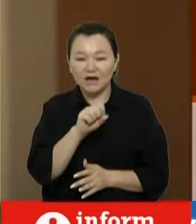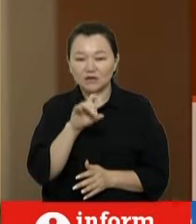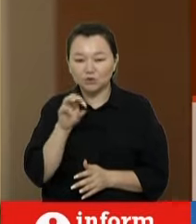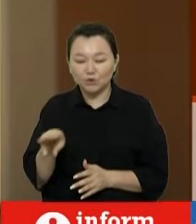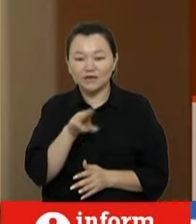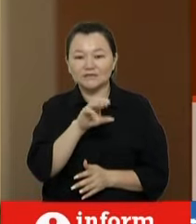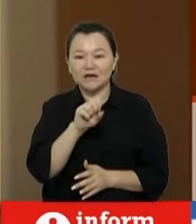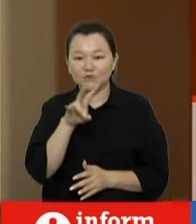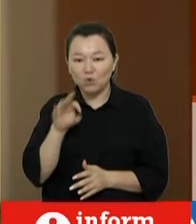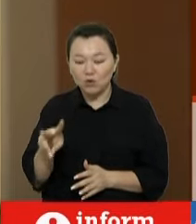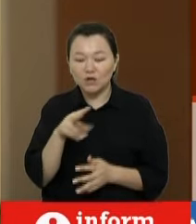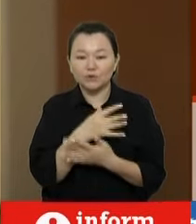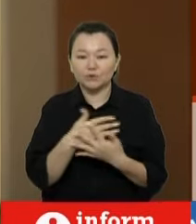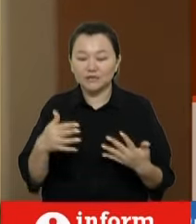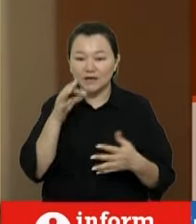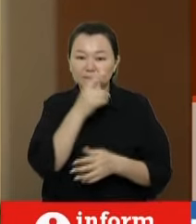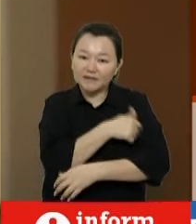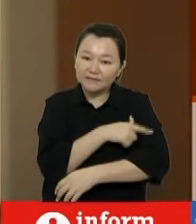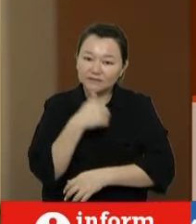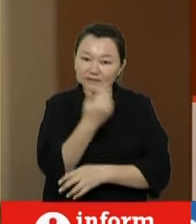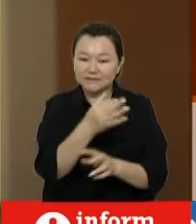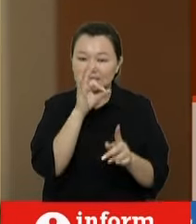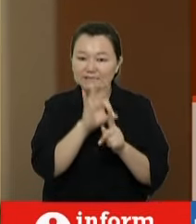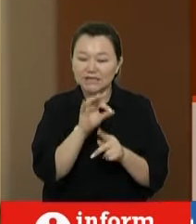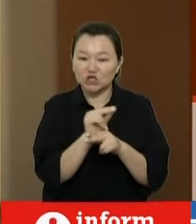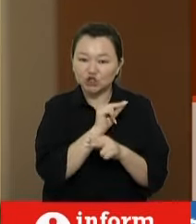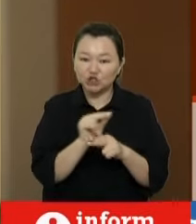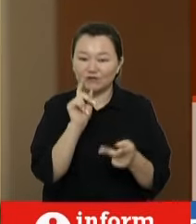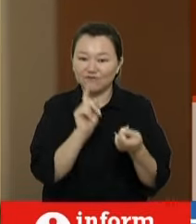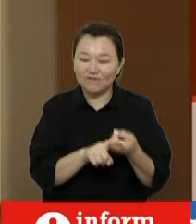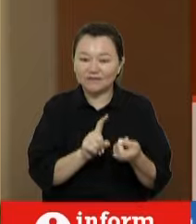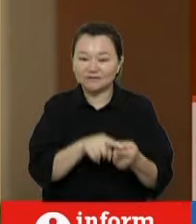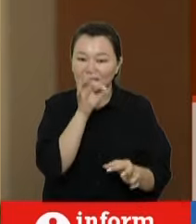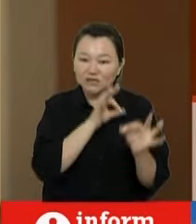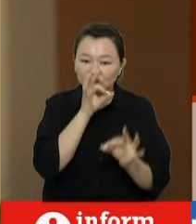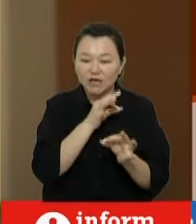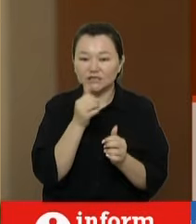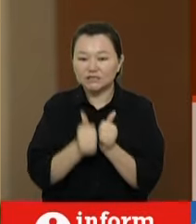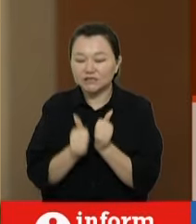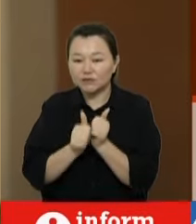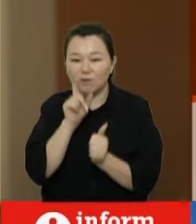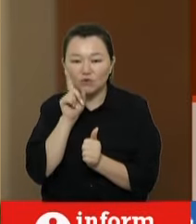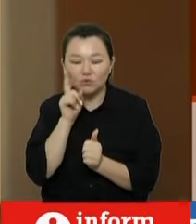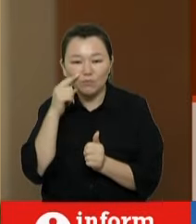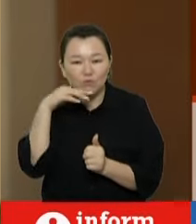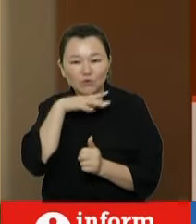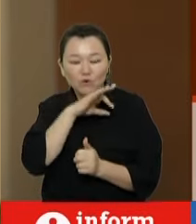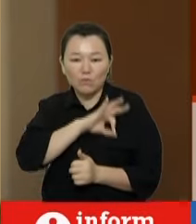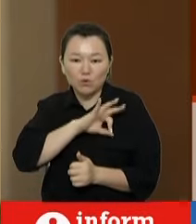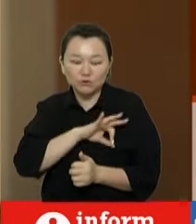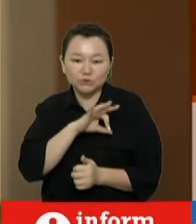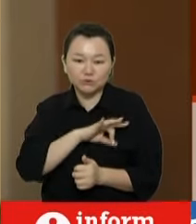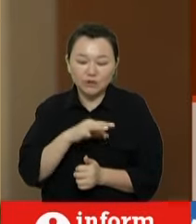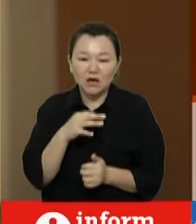пригабалин деген тағыда басқа медициналық препараттар қазір тұрғыда әсіресе жастардың арасында көп пайдаланады. Бұл заттарды